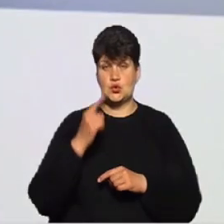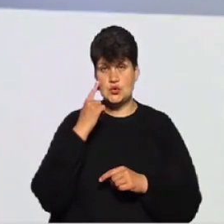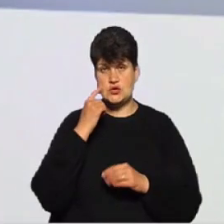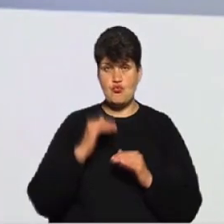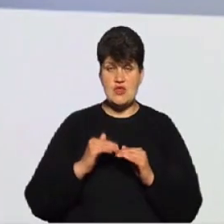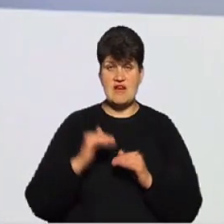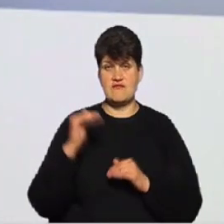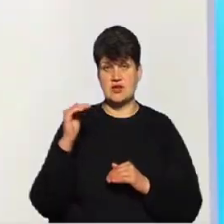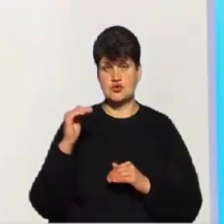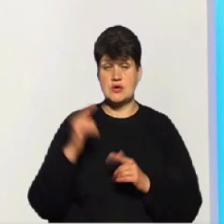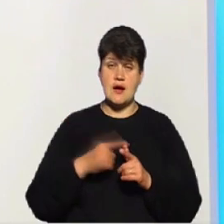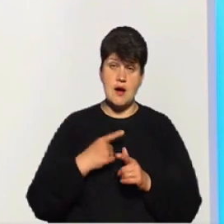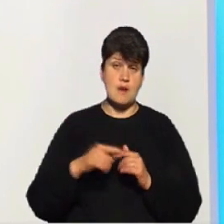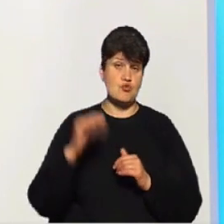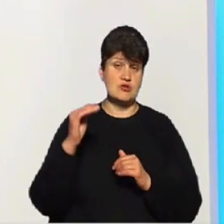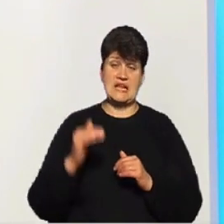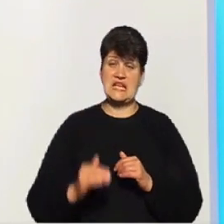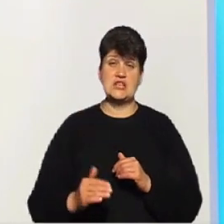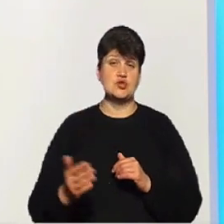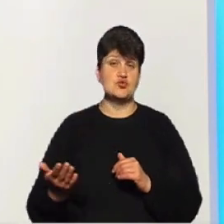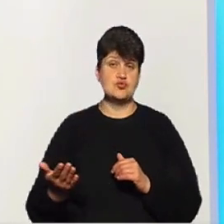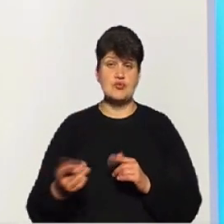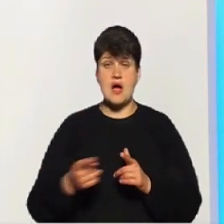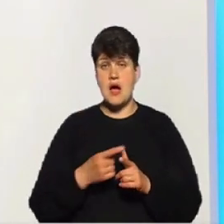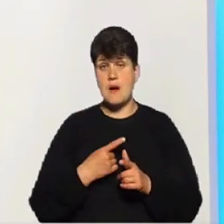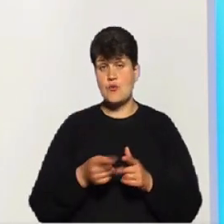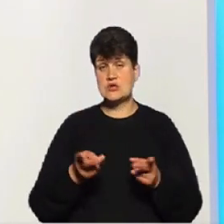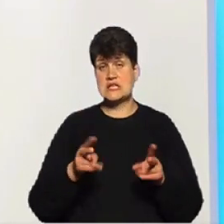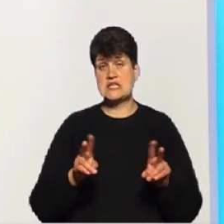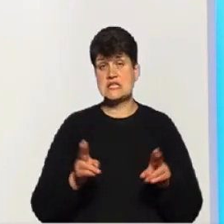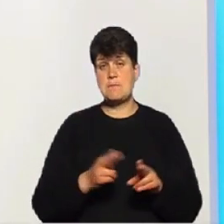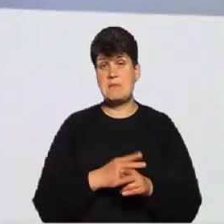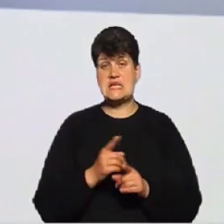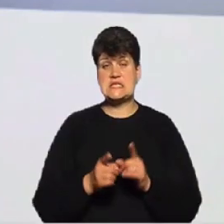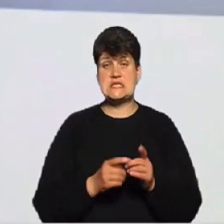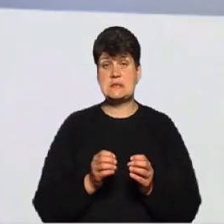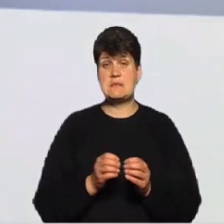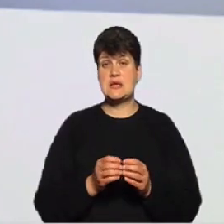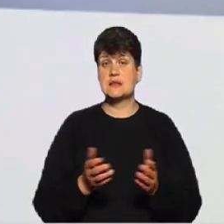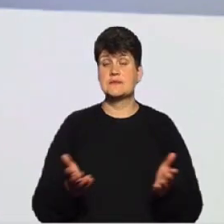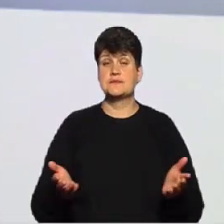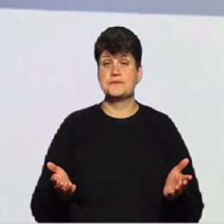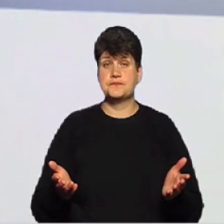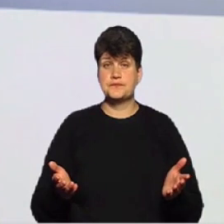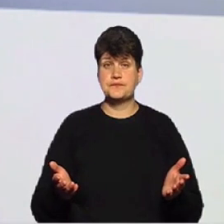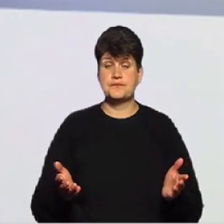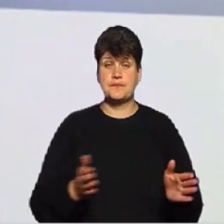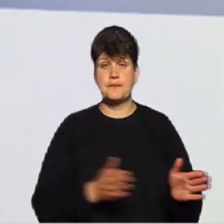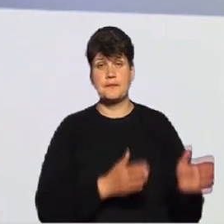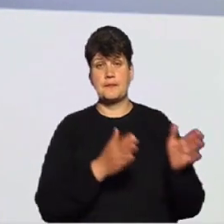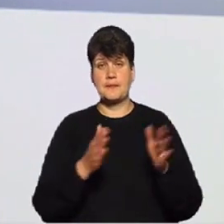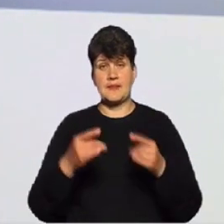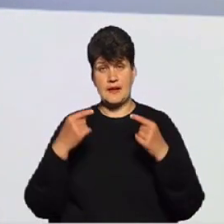на вищу. Або й нижчу. Або нижчу, або залишити без змін. Тобто це все буде залежати від конкретного випадку. Гаразд. Пане Юрію, переходимо